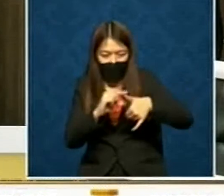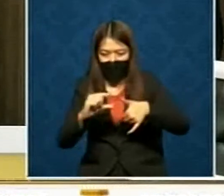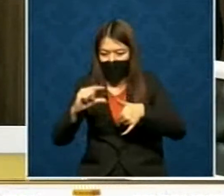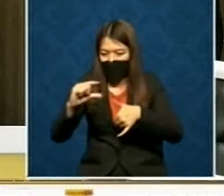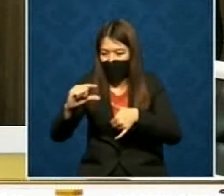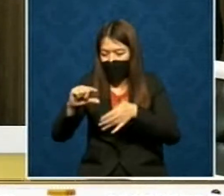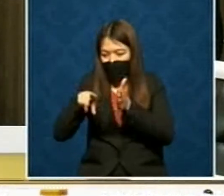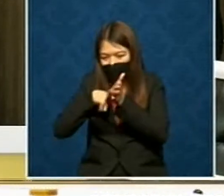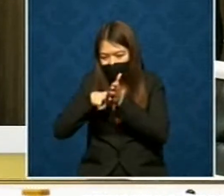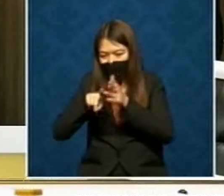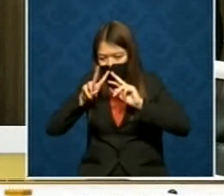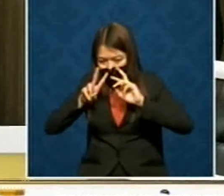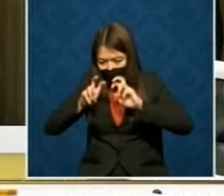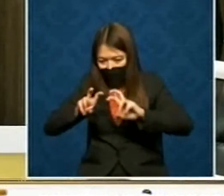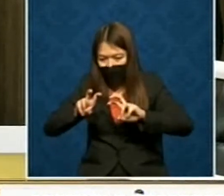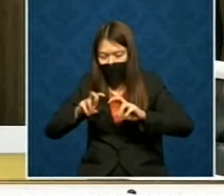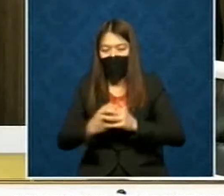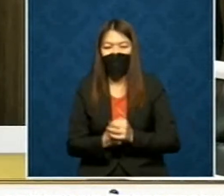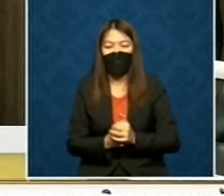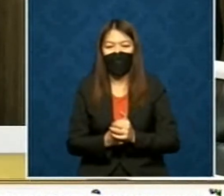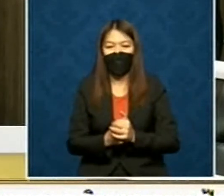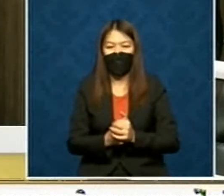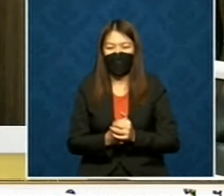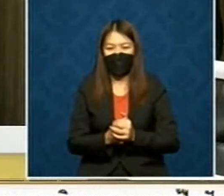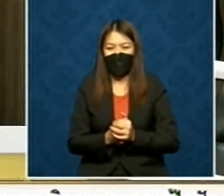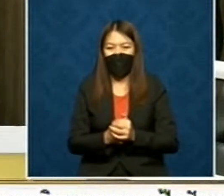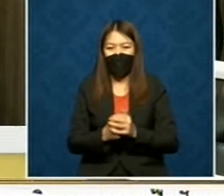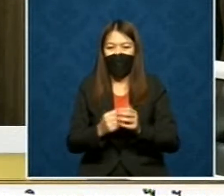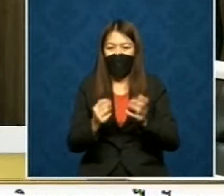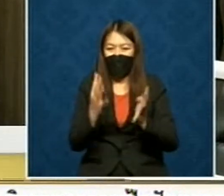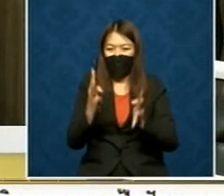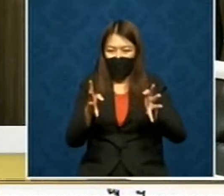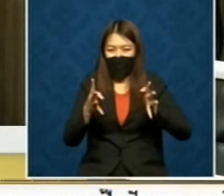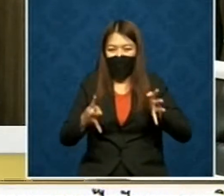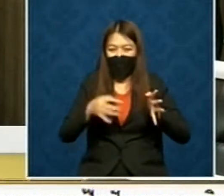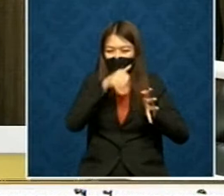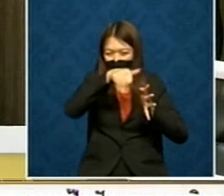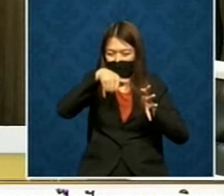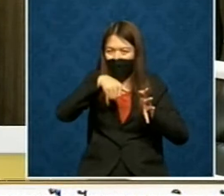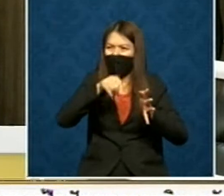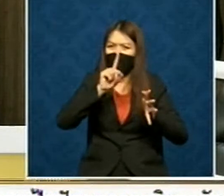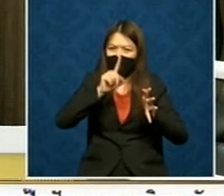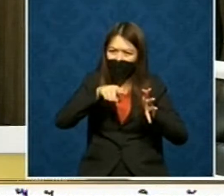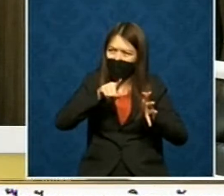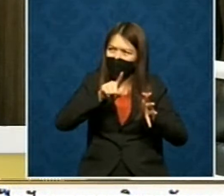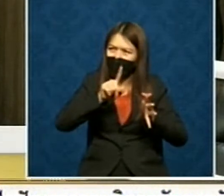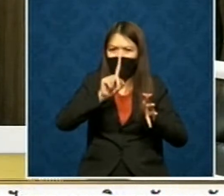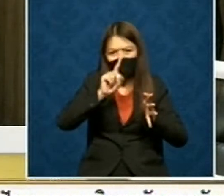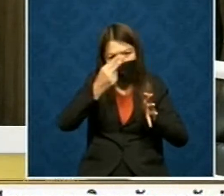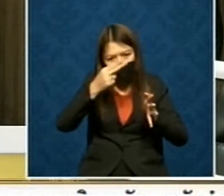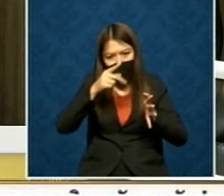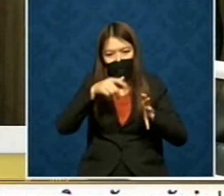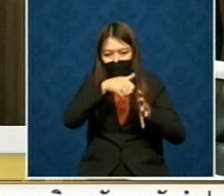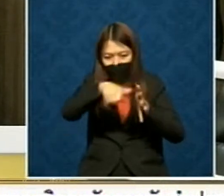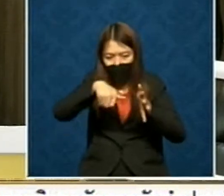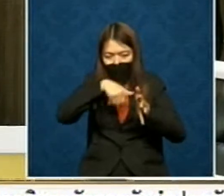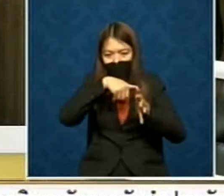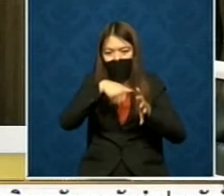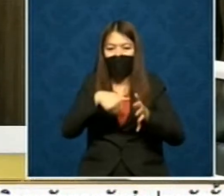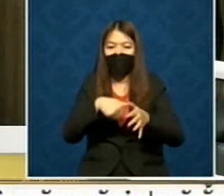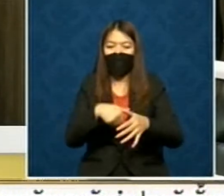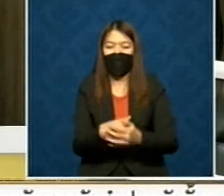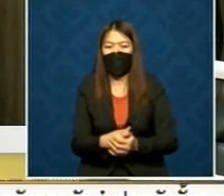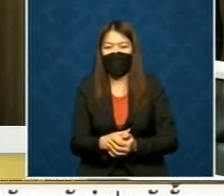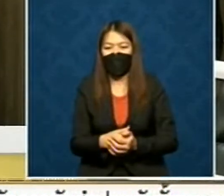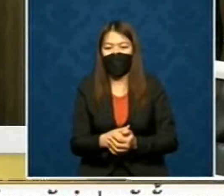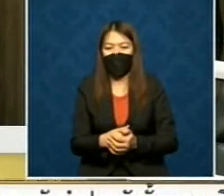ละ 1,000-1,500 บาทครับช่วเลงๆนคัละหมื่นนะครับความมงข้างการเลือเลืดจากปู